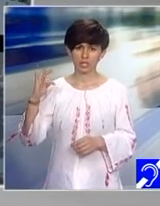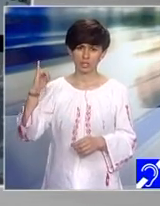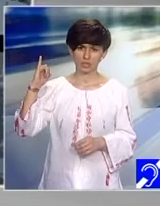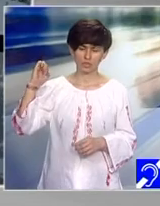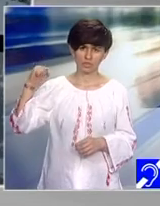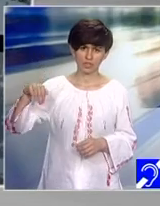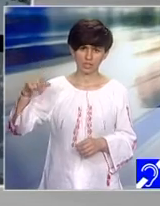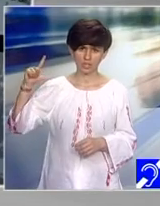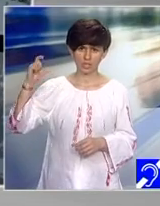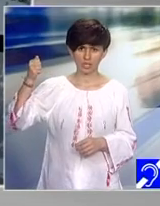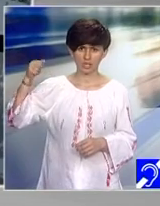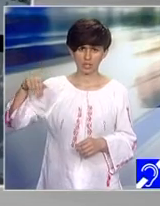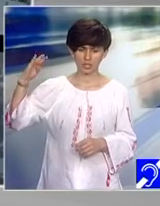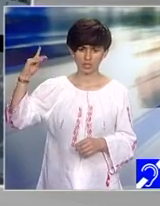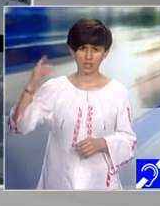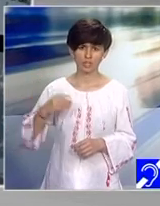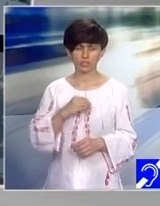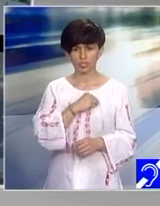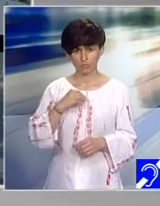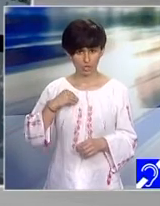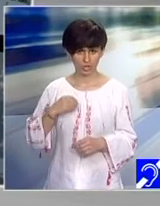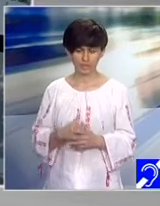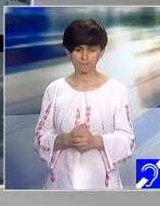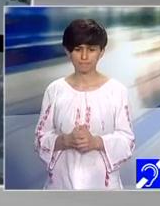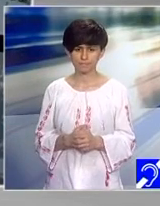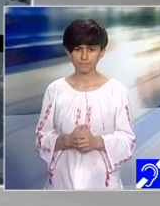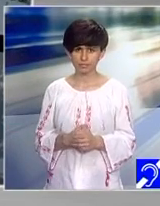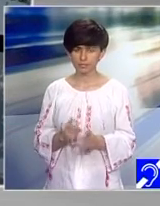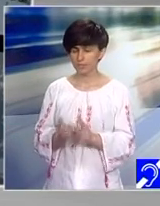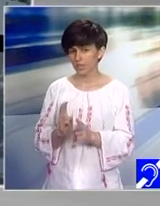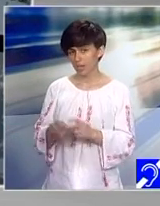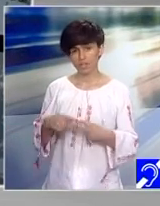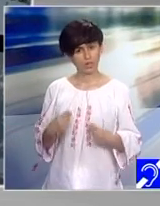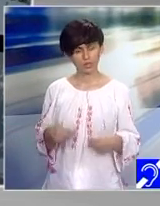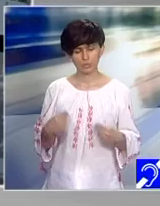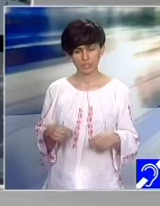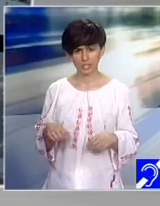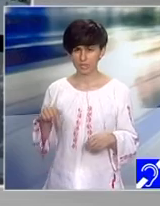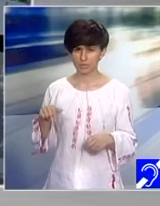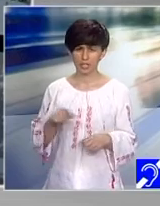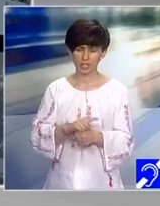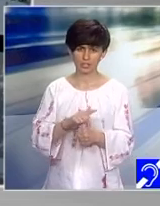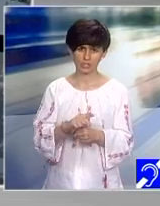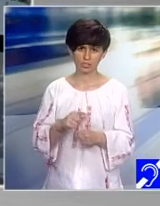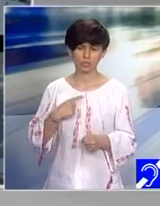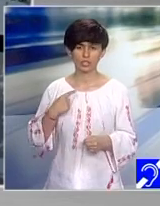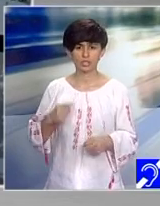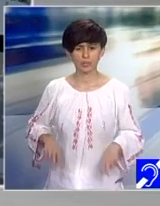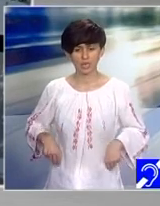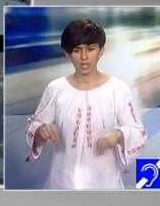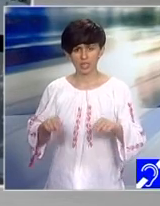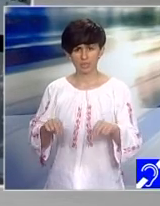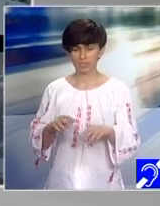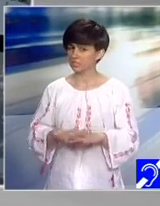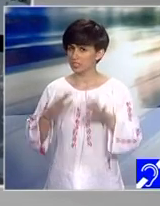e o paradigmă și mai apropiată de noi. E bine, cum s-a explicat asta și cum se explică? Prin investiția masivă